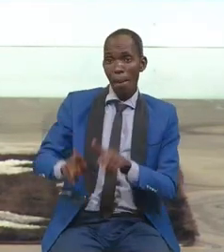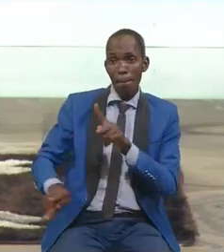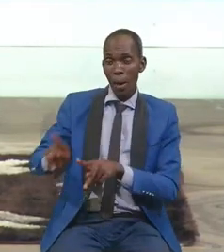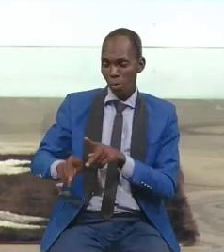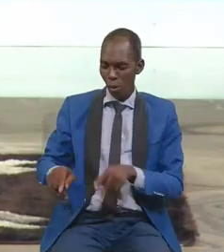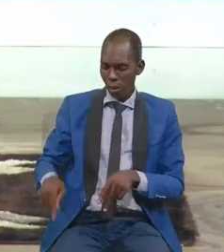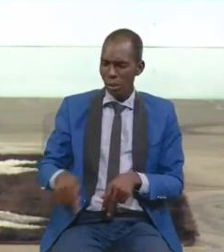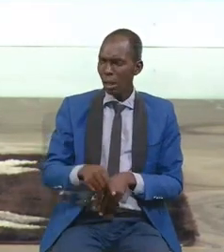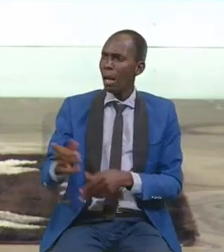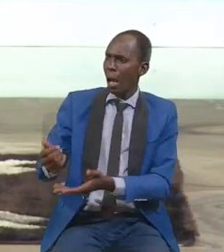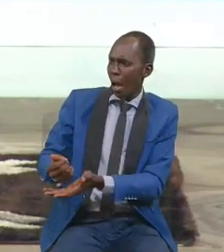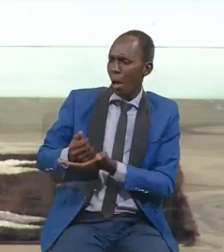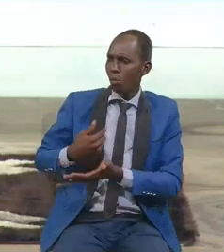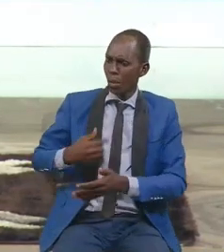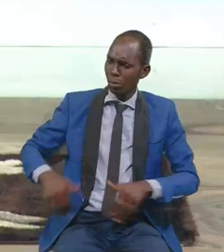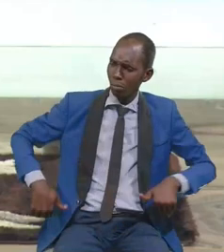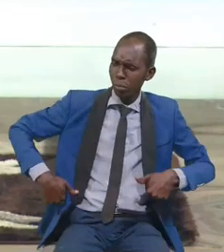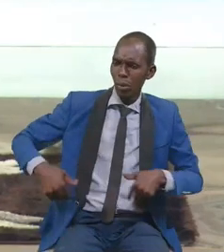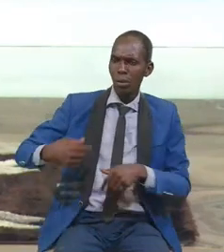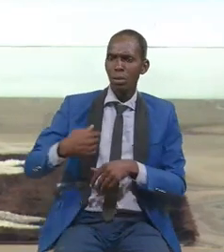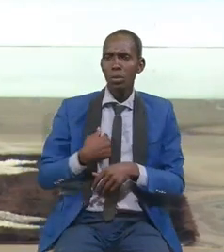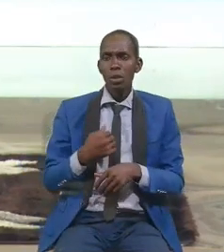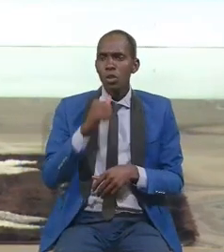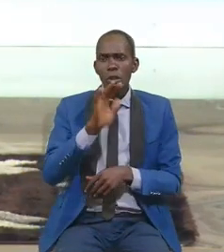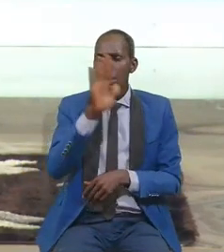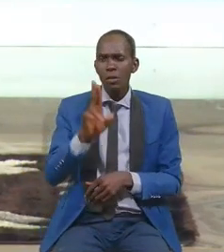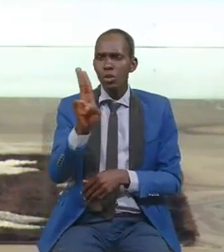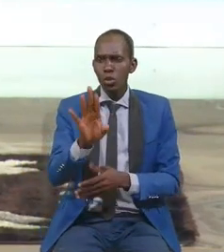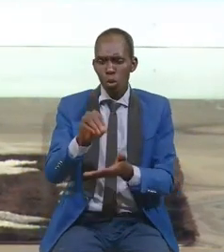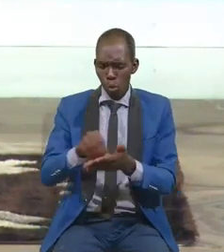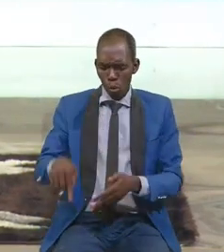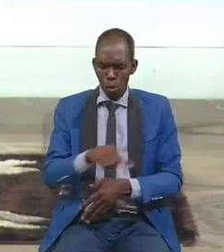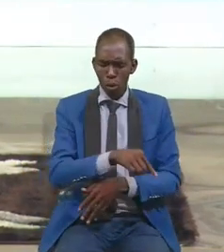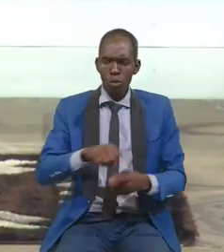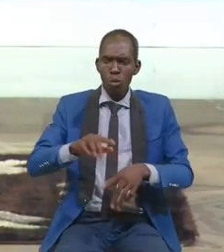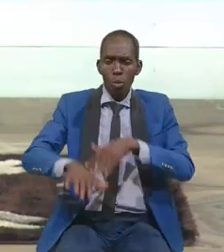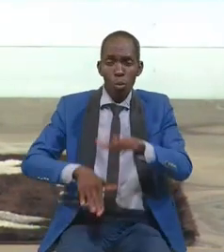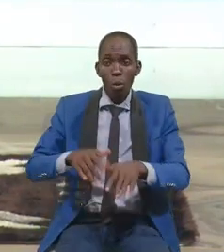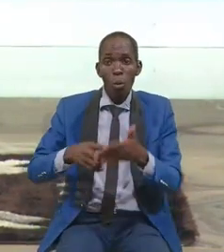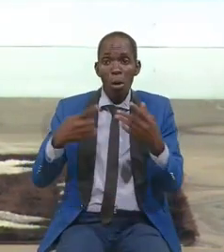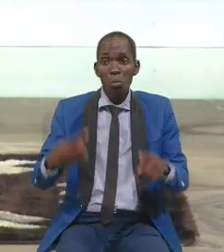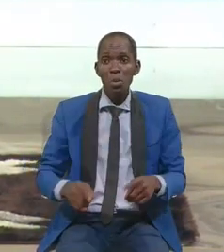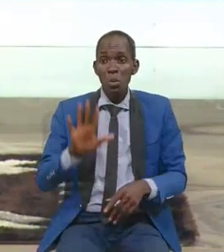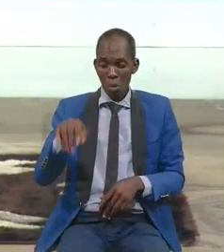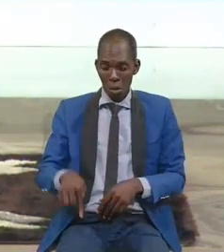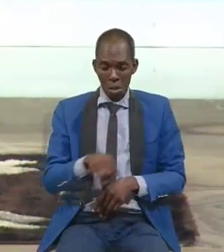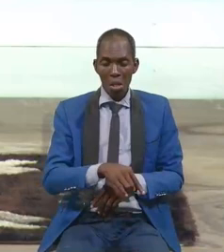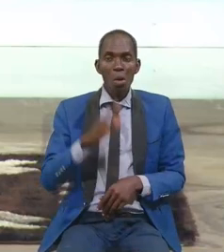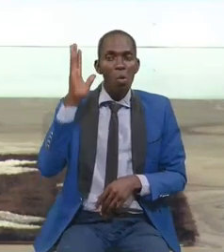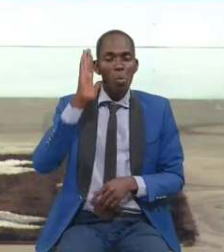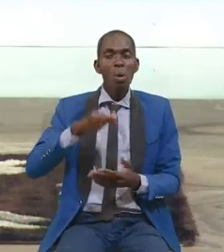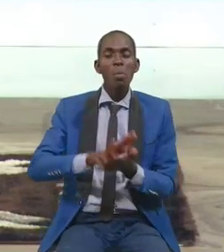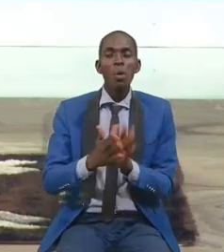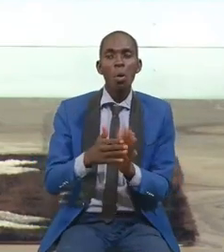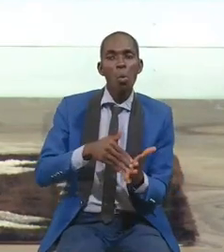ton cerveau. Tu utilises les jambes des autres et tu n'utilises pas les tiennes finalement. Tes jambes seront